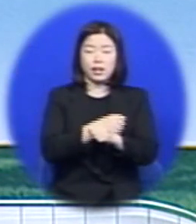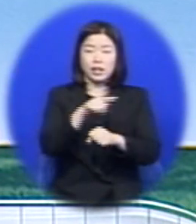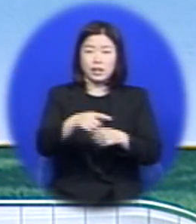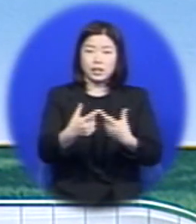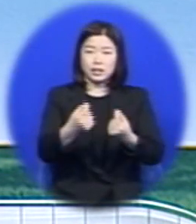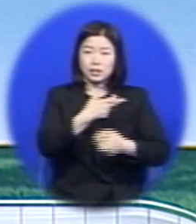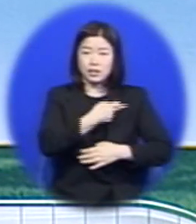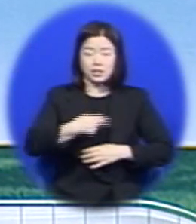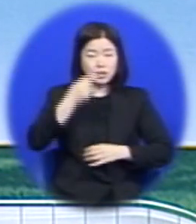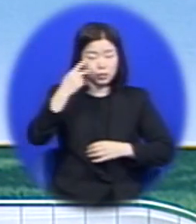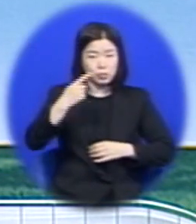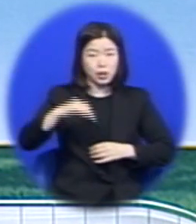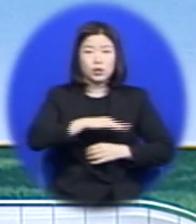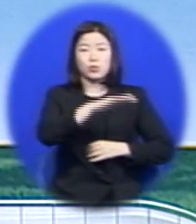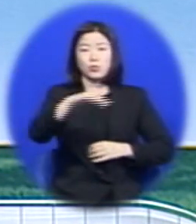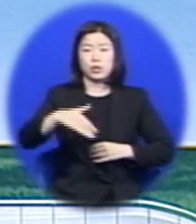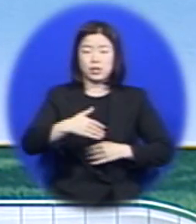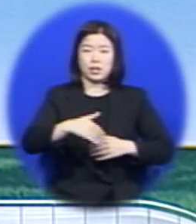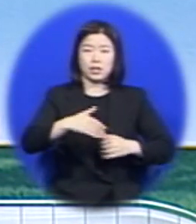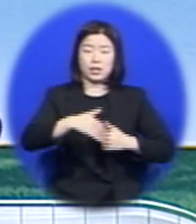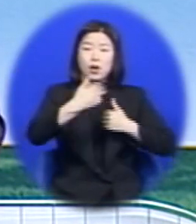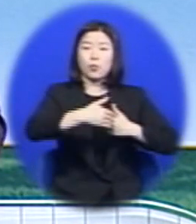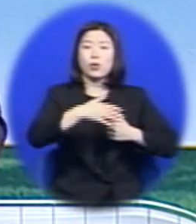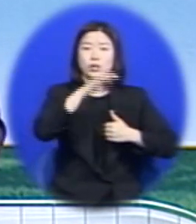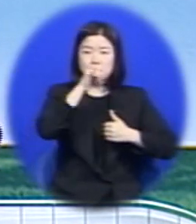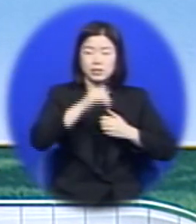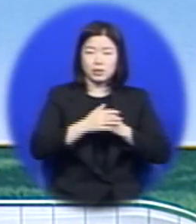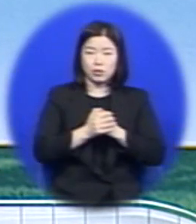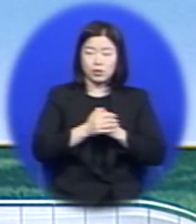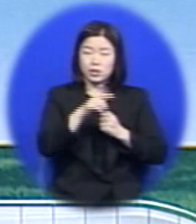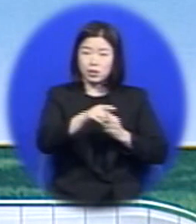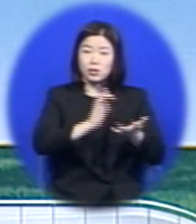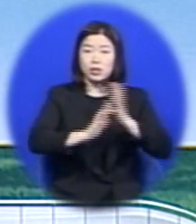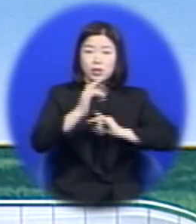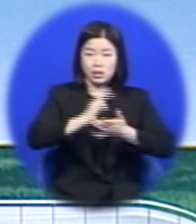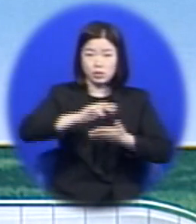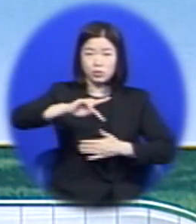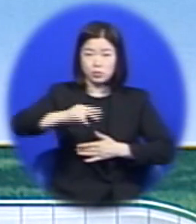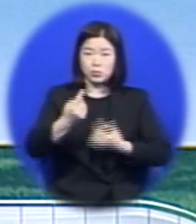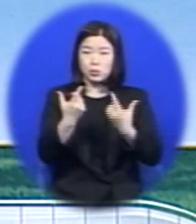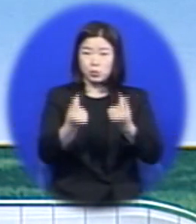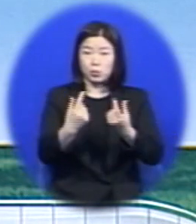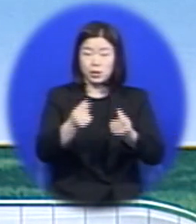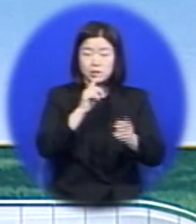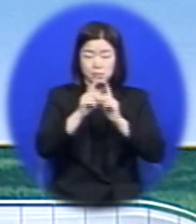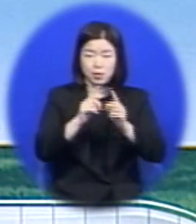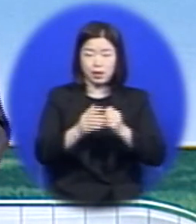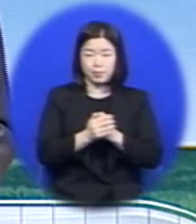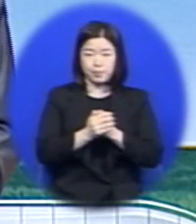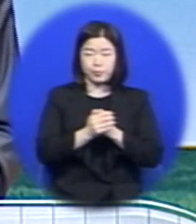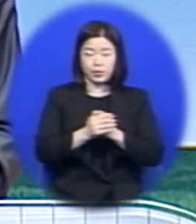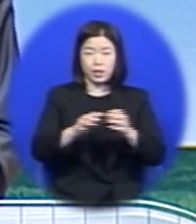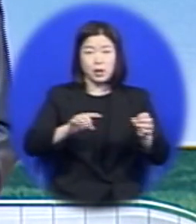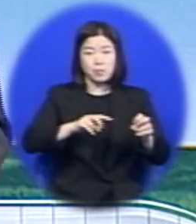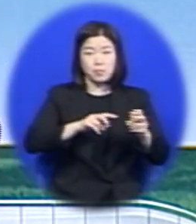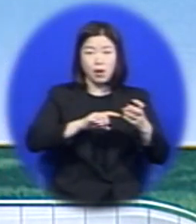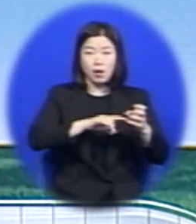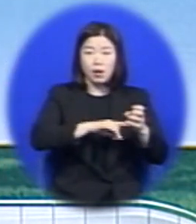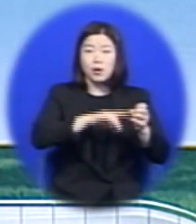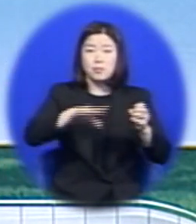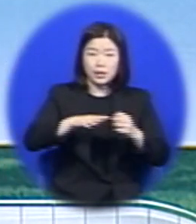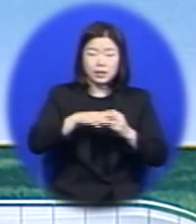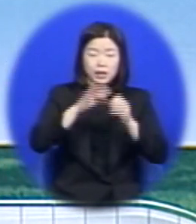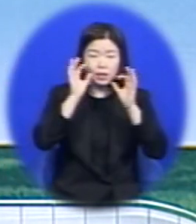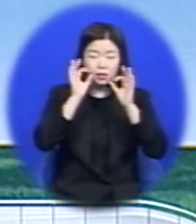사도 바울이 우리에게 권하고 있습니다. 이것은 예수님께서도 그렇게 말씀하신 겁니다. 마태복음 22장